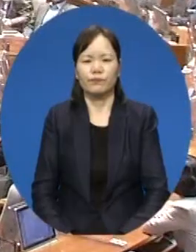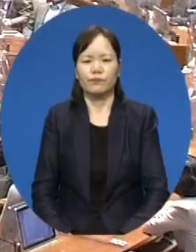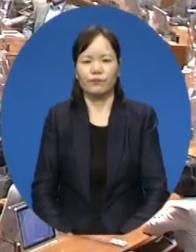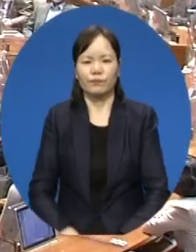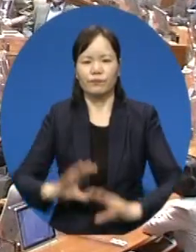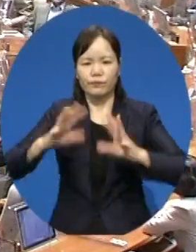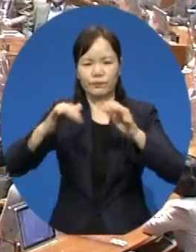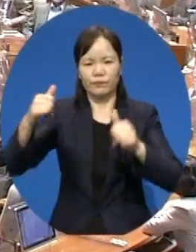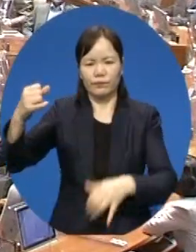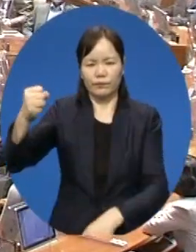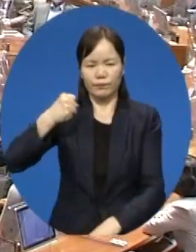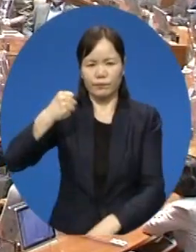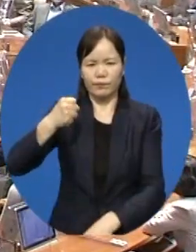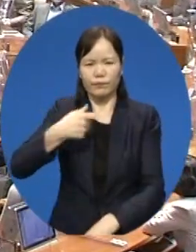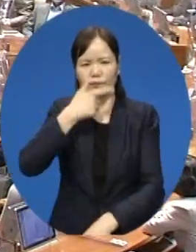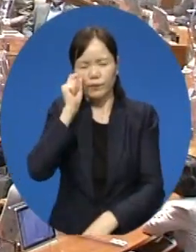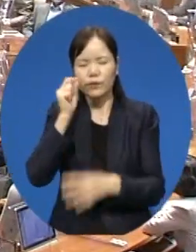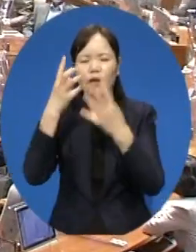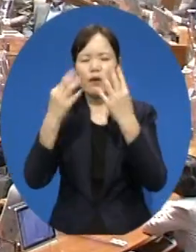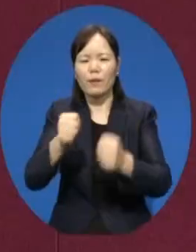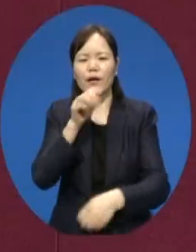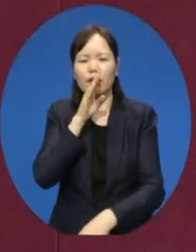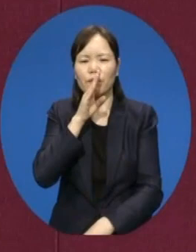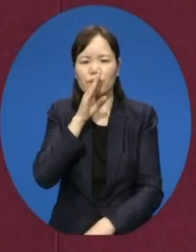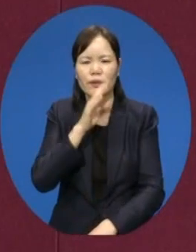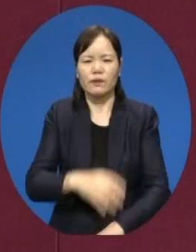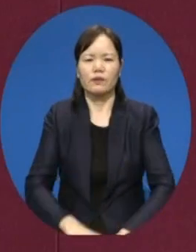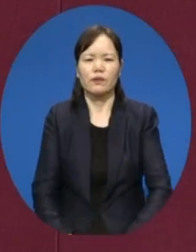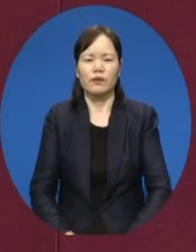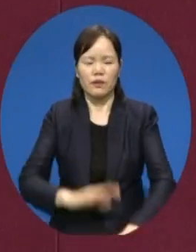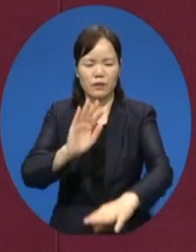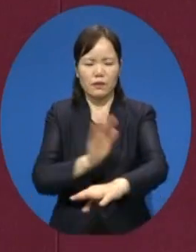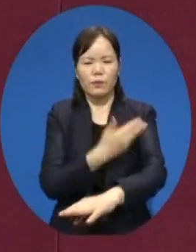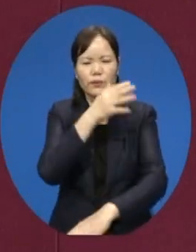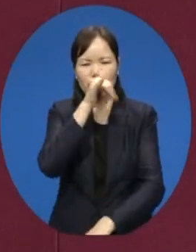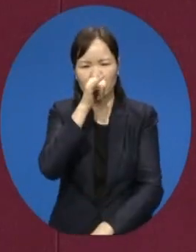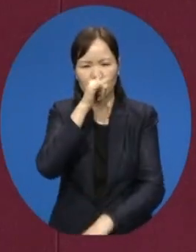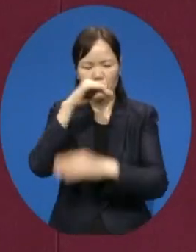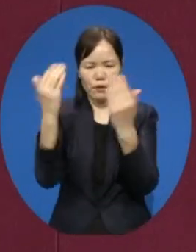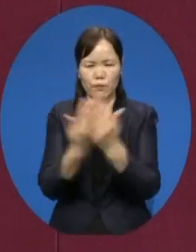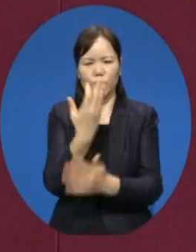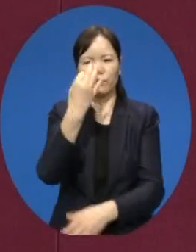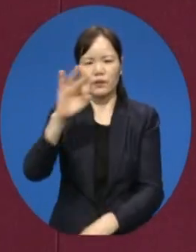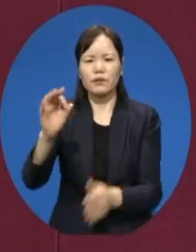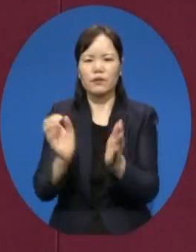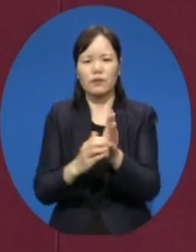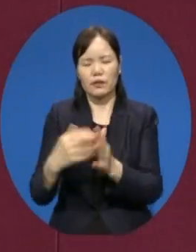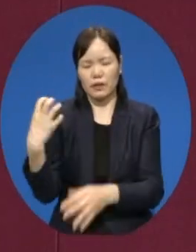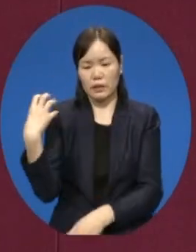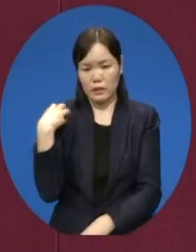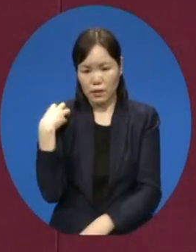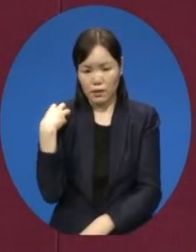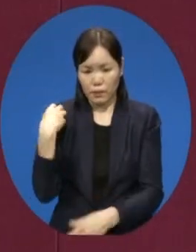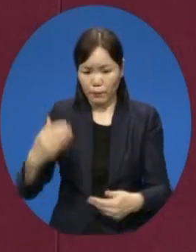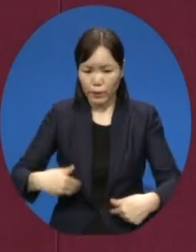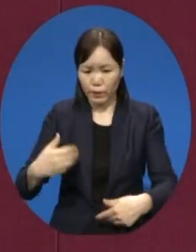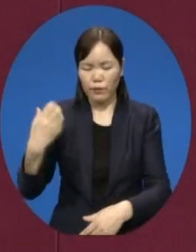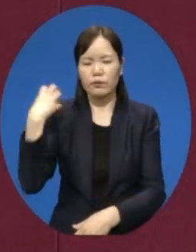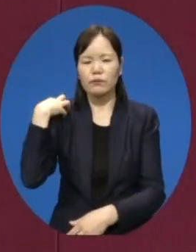저희 국민의힘 아직 많이 부족합니다. 잘못한 것 있으면 다 인정해 왔습니다. 책임질 일 있으면